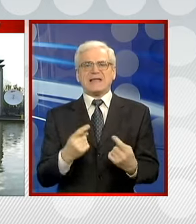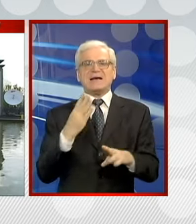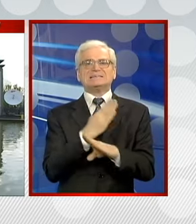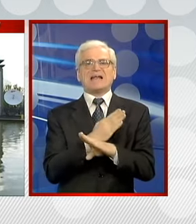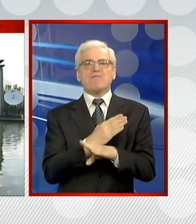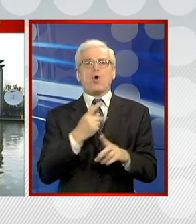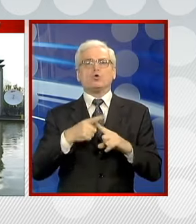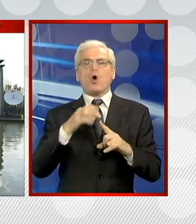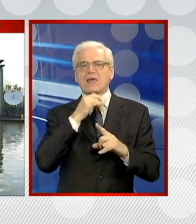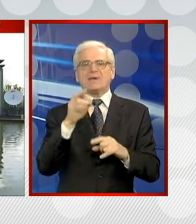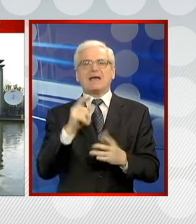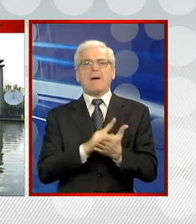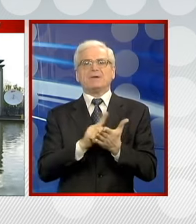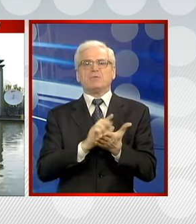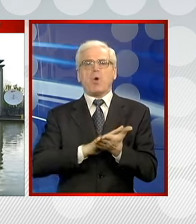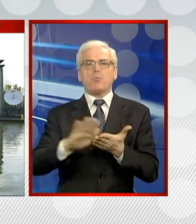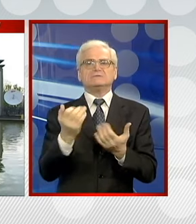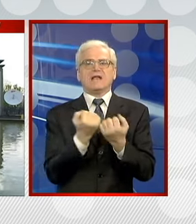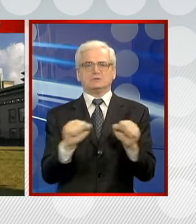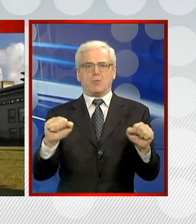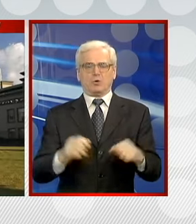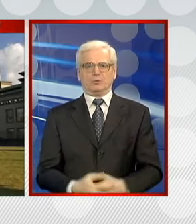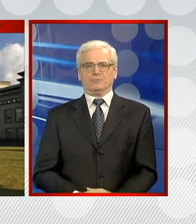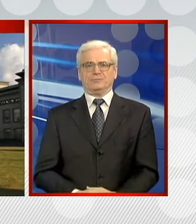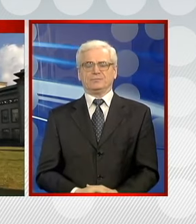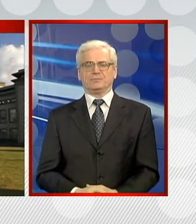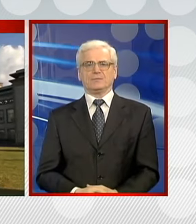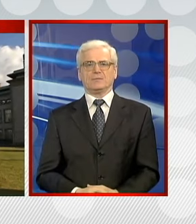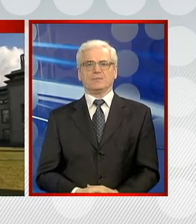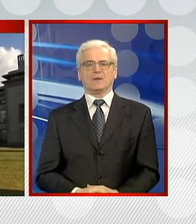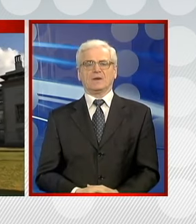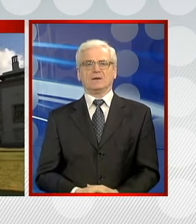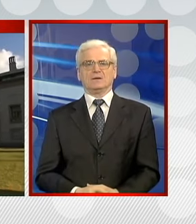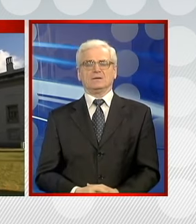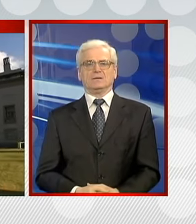stanja Zdravko Tolimir privremeno pusti na slobodu.